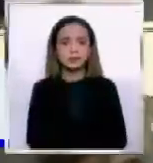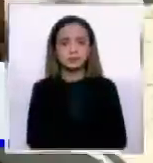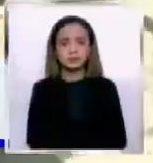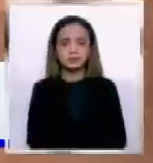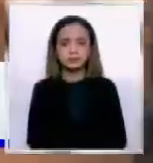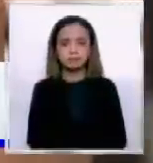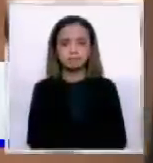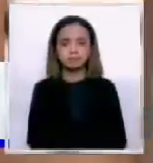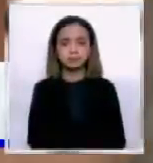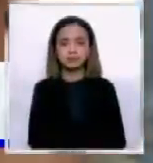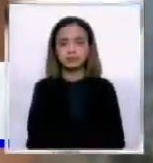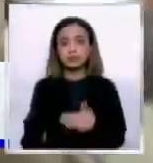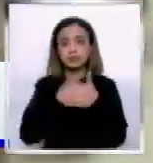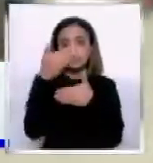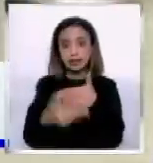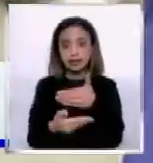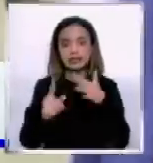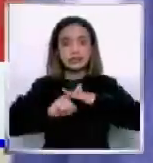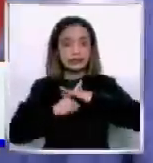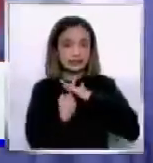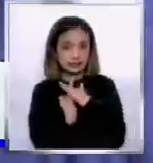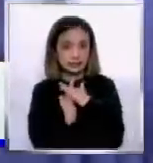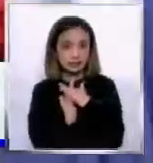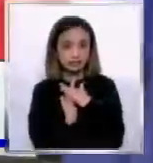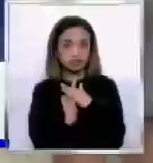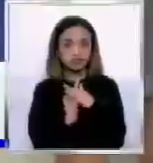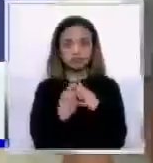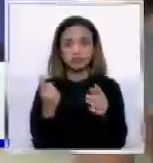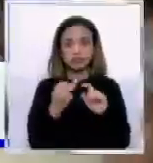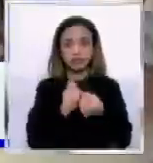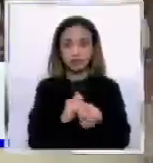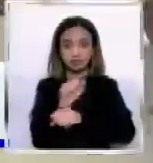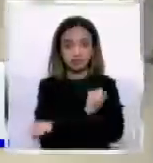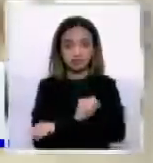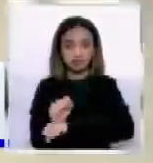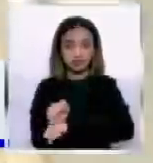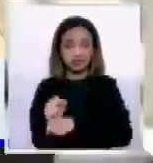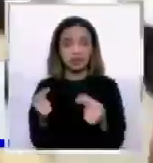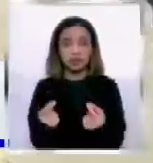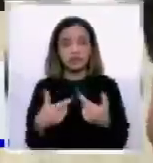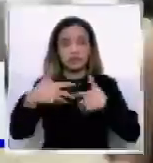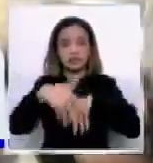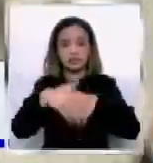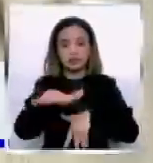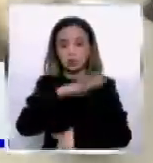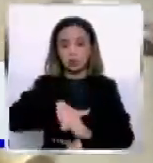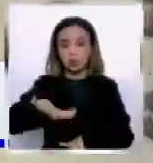Kasunod ng penitensya, sinimula na ang sinakulo. Mula sa entablado, iprenosisyon sa buong barangay ang